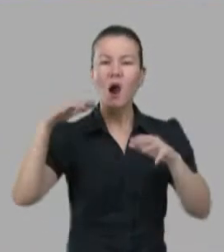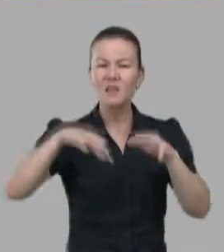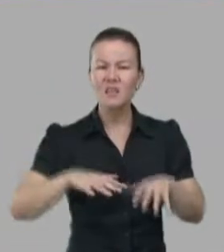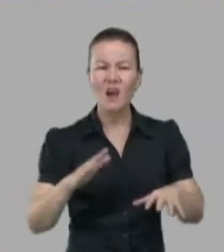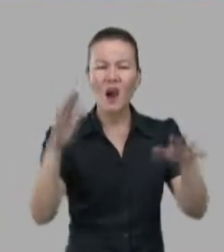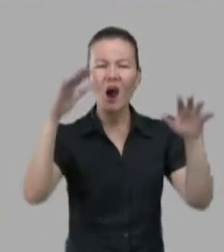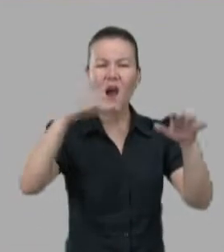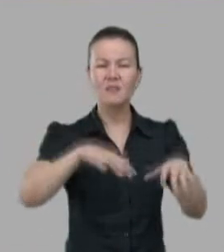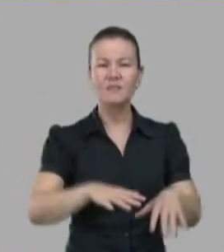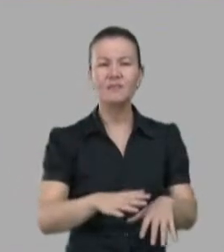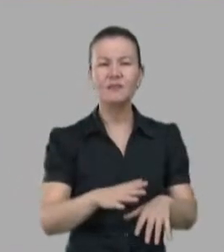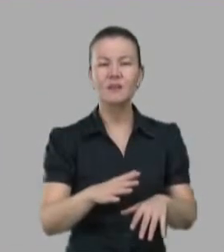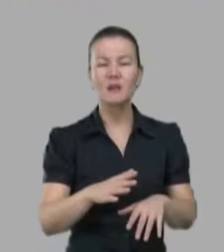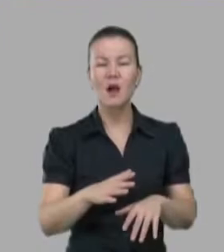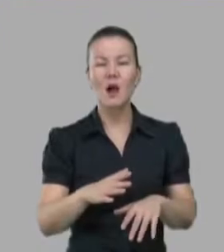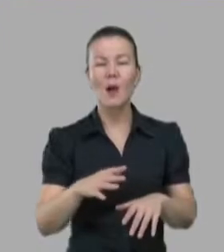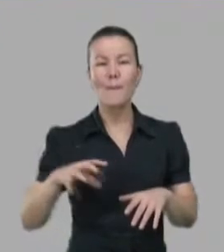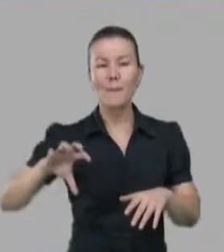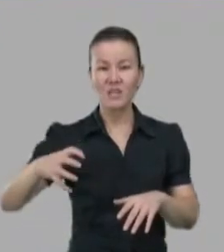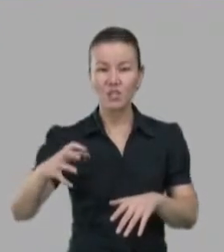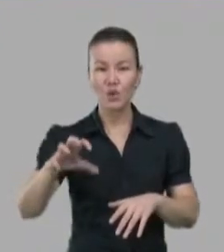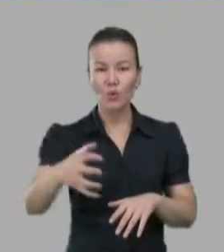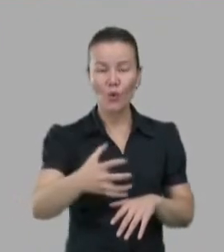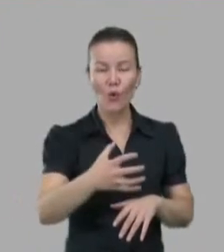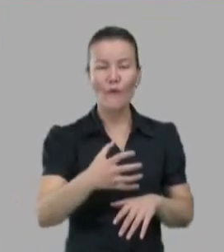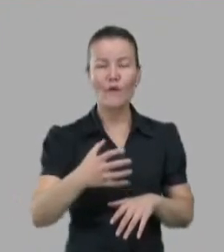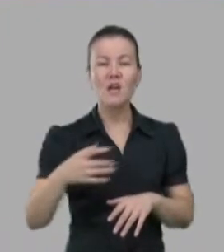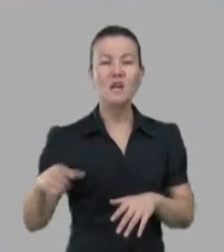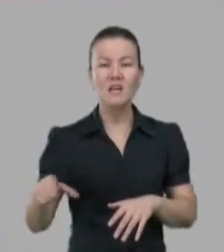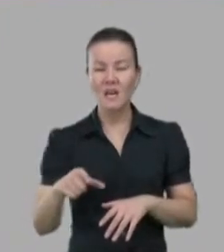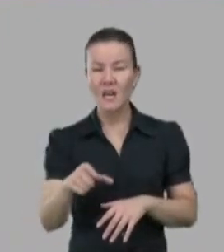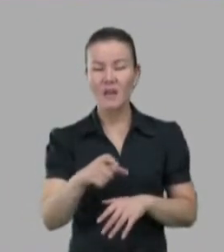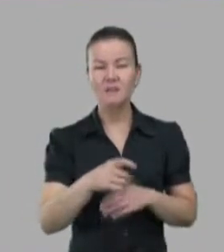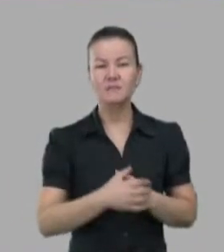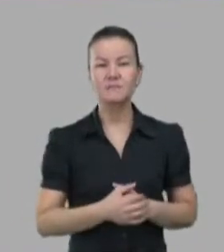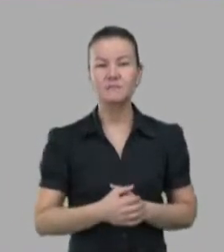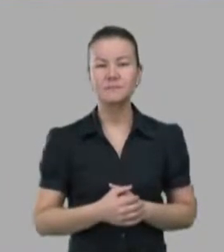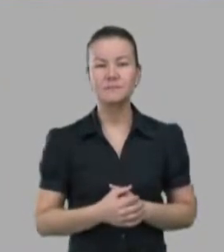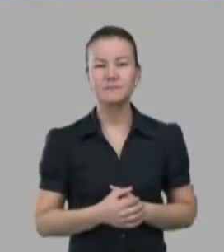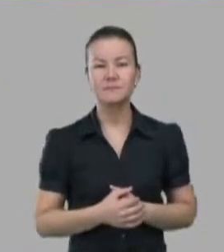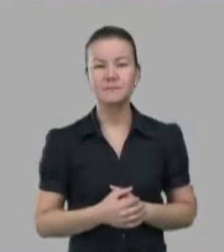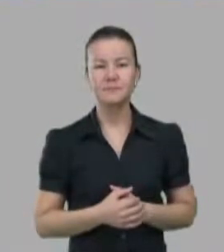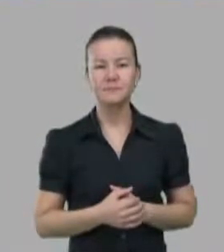океанов, материков, рек.